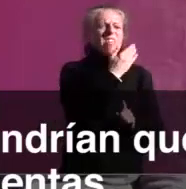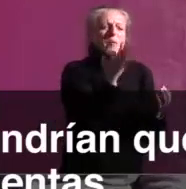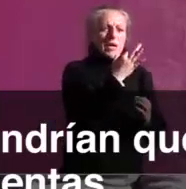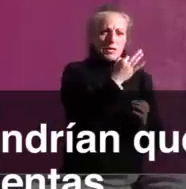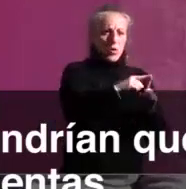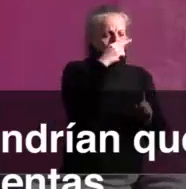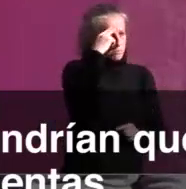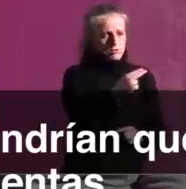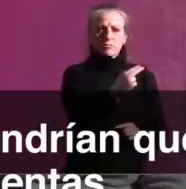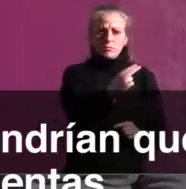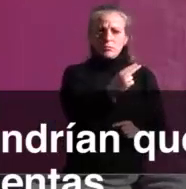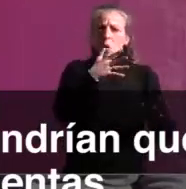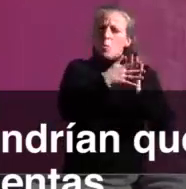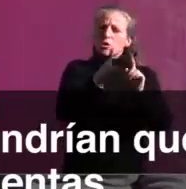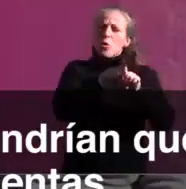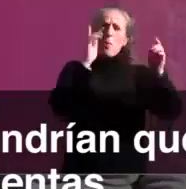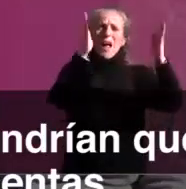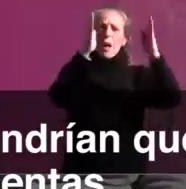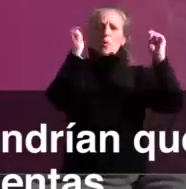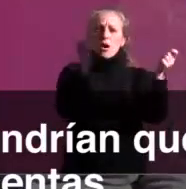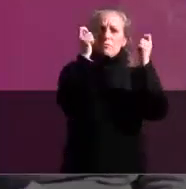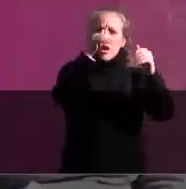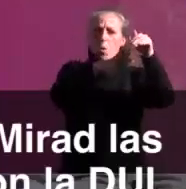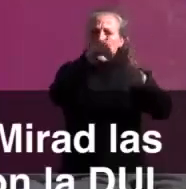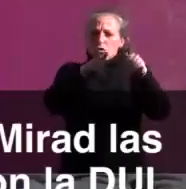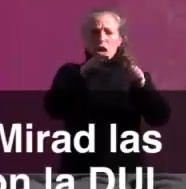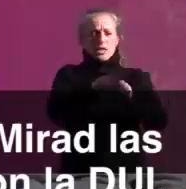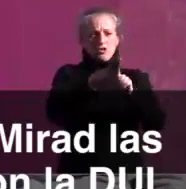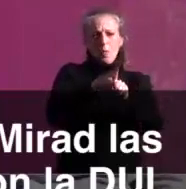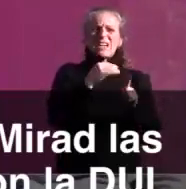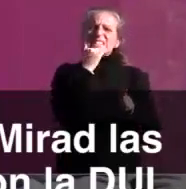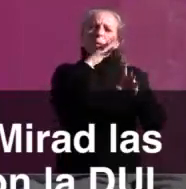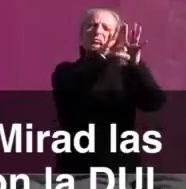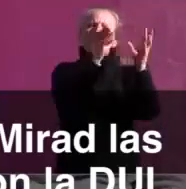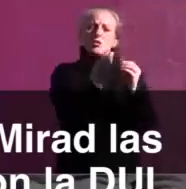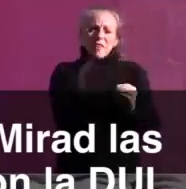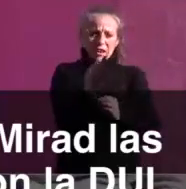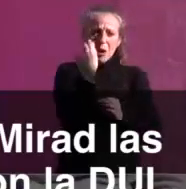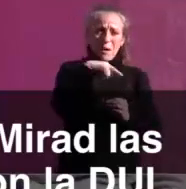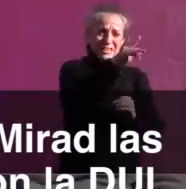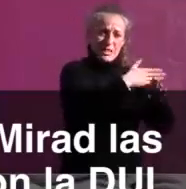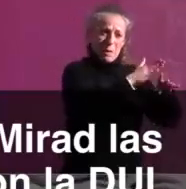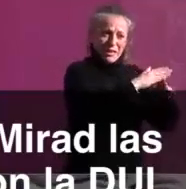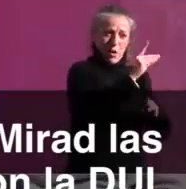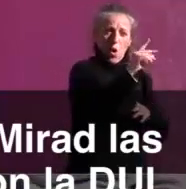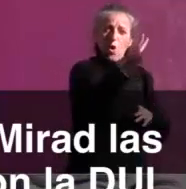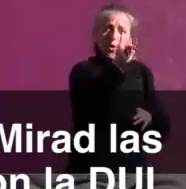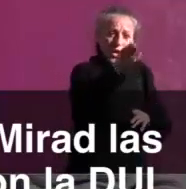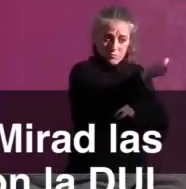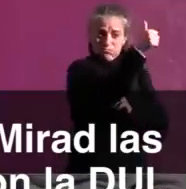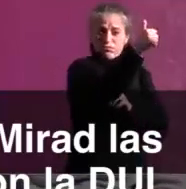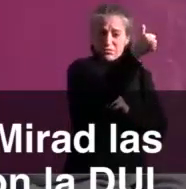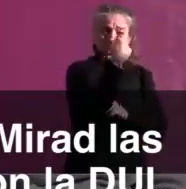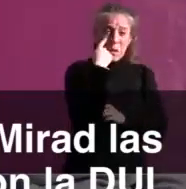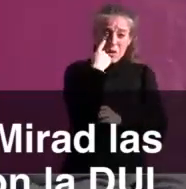campanyes electorals haurien de ser també un moment de rendició de comptes. I els partits polítics que van aprovar la DUI, mireu les imatges del Parlament